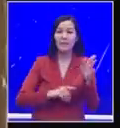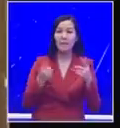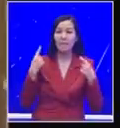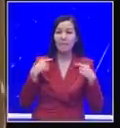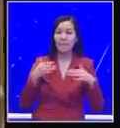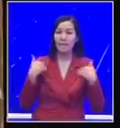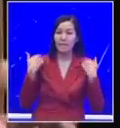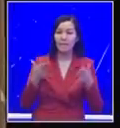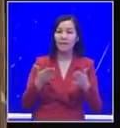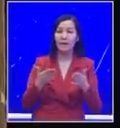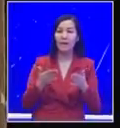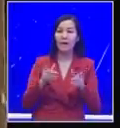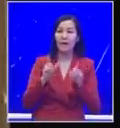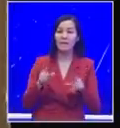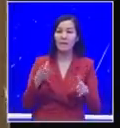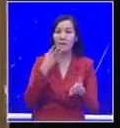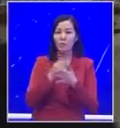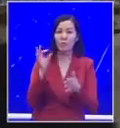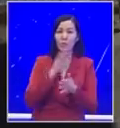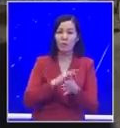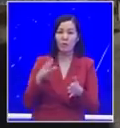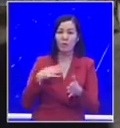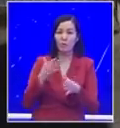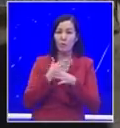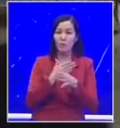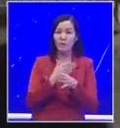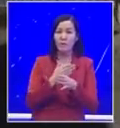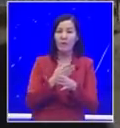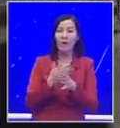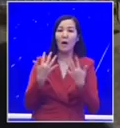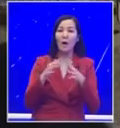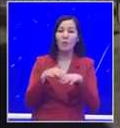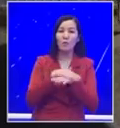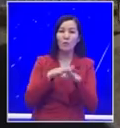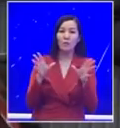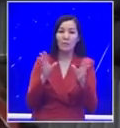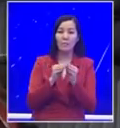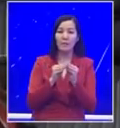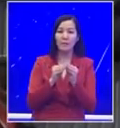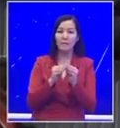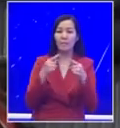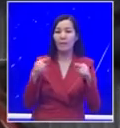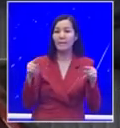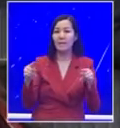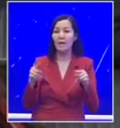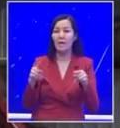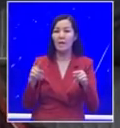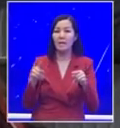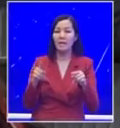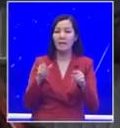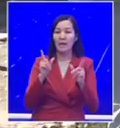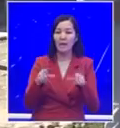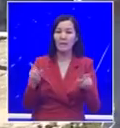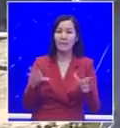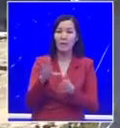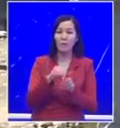мекенінің шетте жүрген азаматтары да үлестерін қосыпты. Ауыл тұрғындарының бірлесе әрекетке көшуі көпке үлгі дейді облыстық жастар саясаты